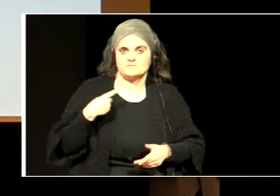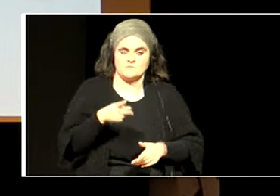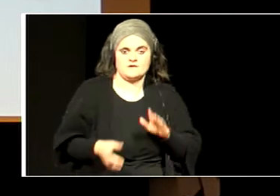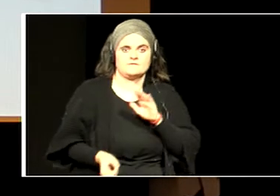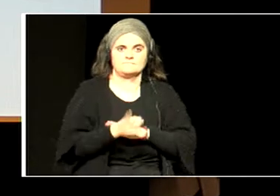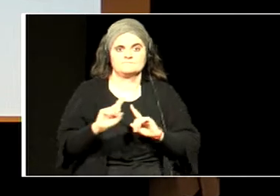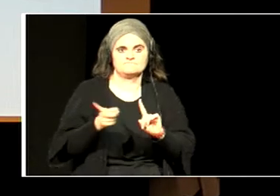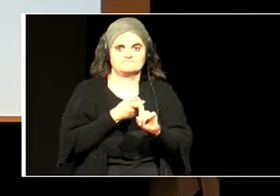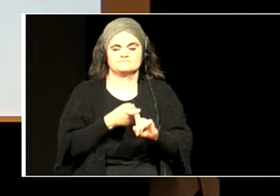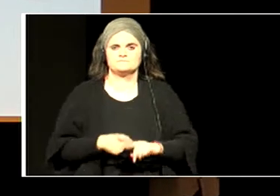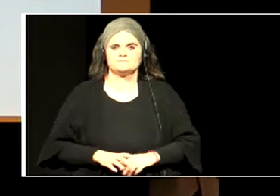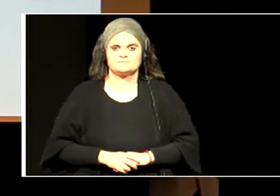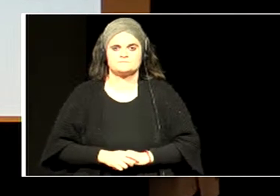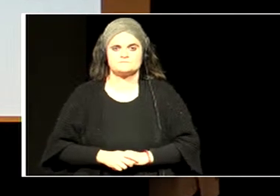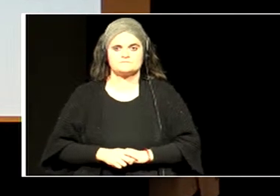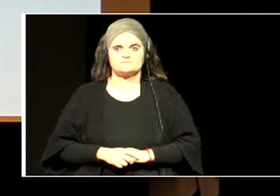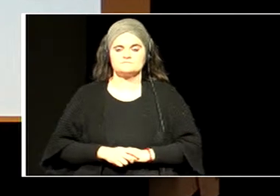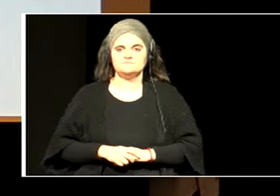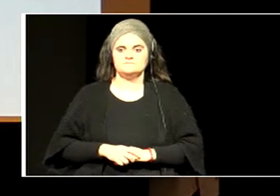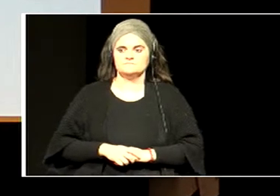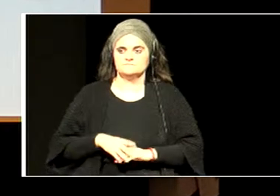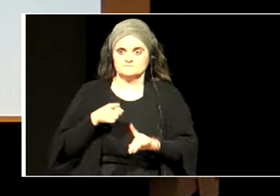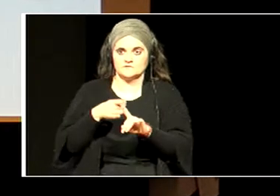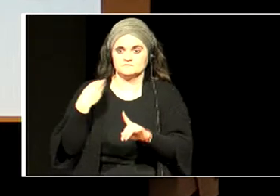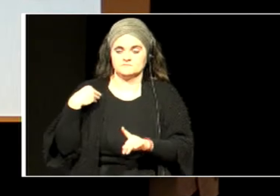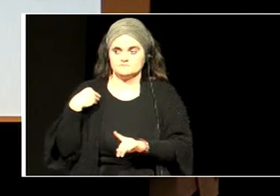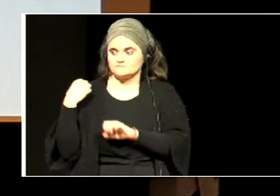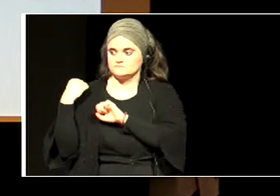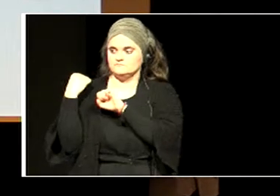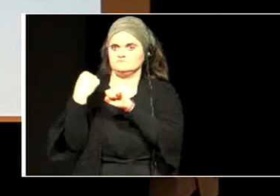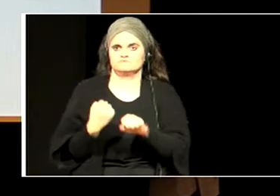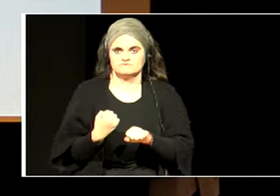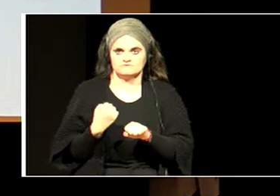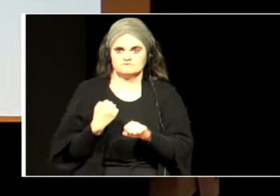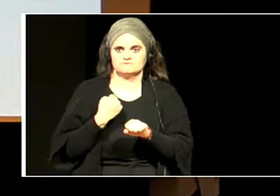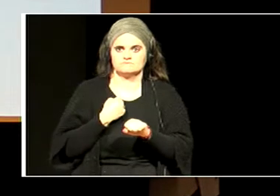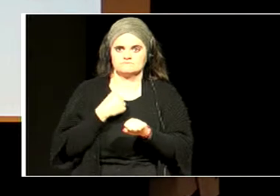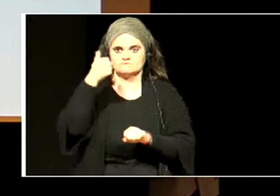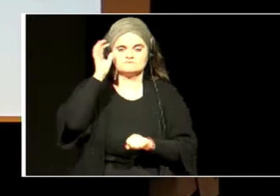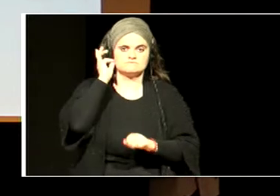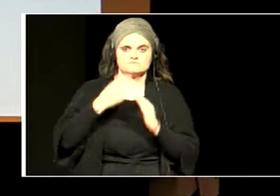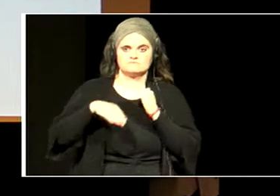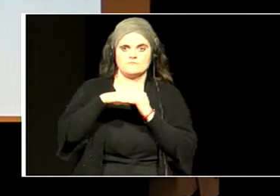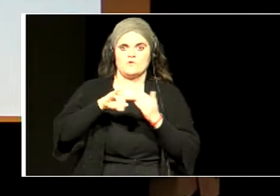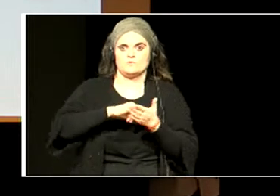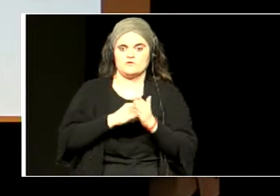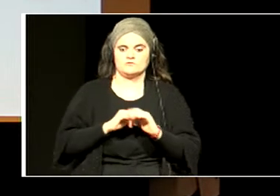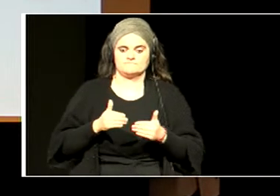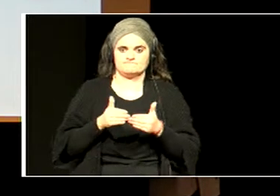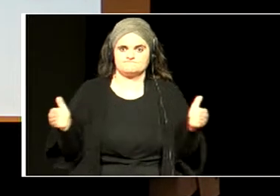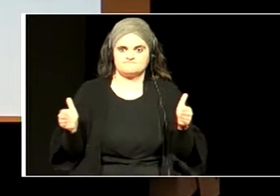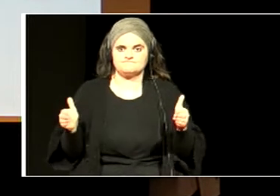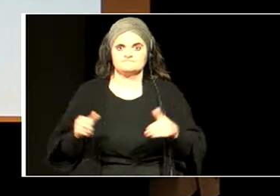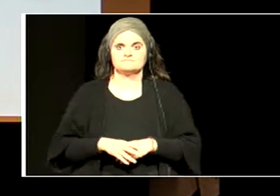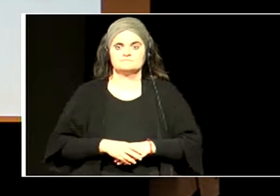horrekin badira hainbat urte martxan jarri genuela ezkidetza proiektua, bai?